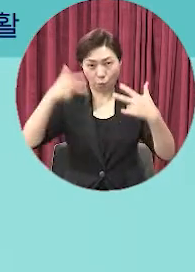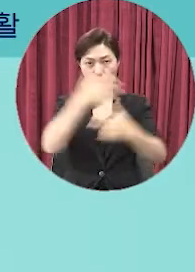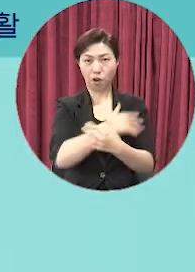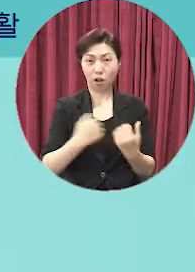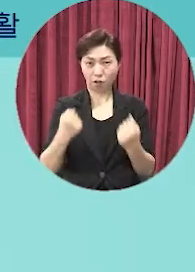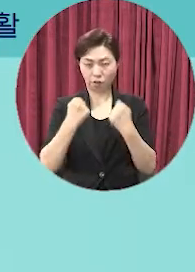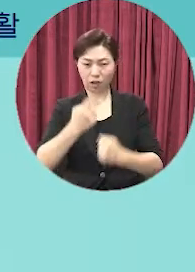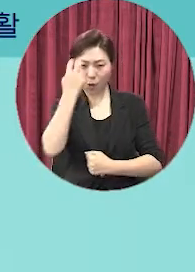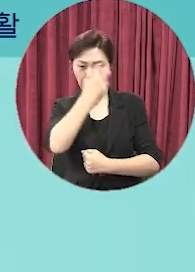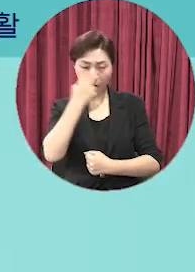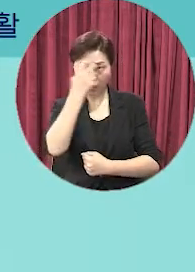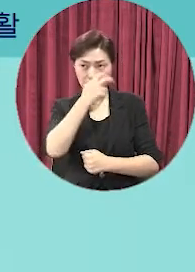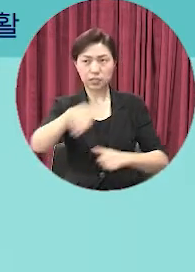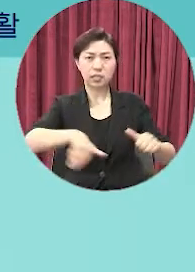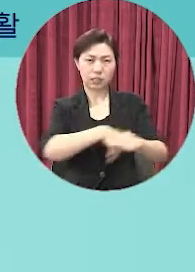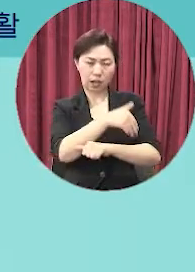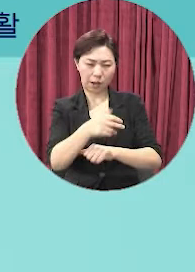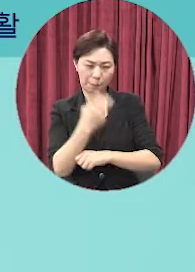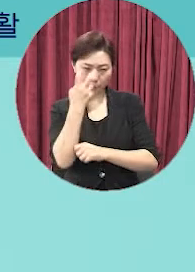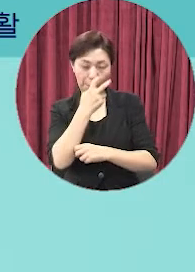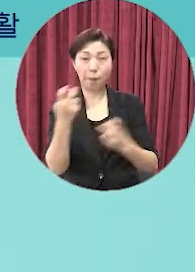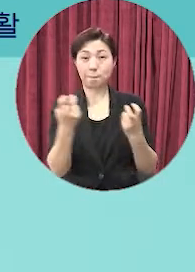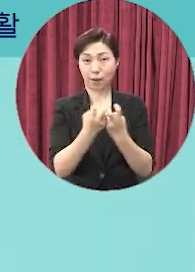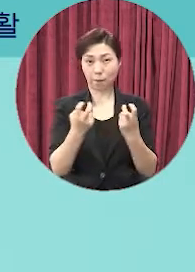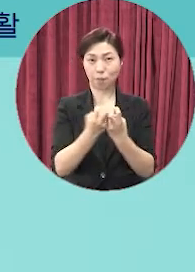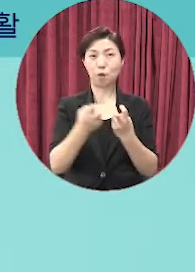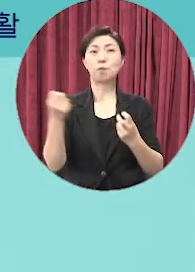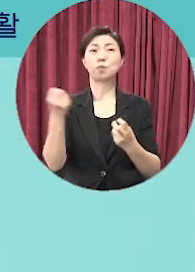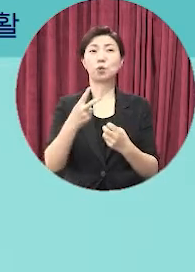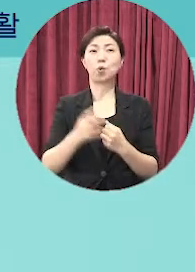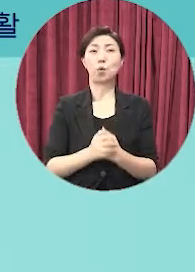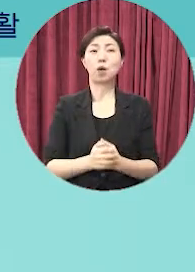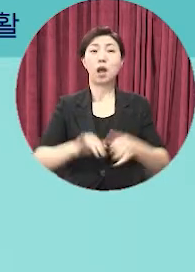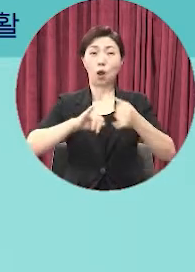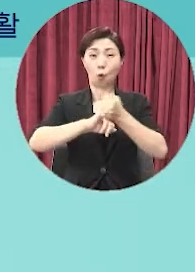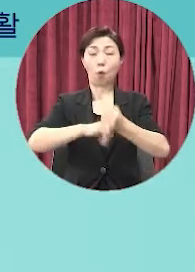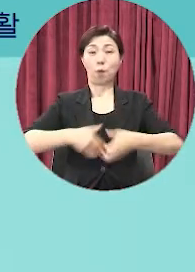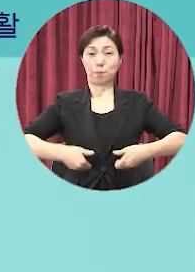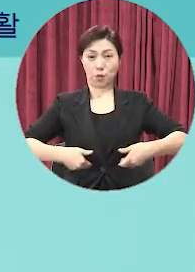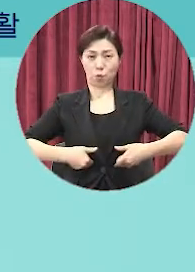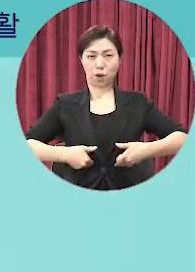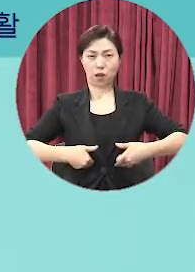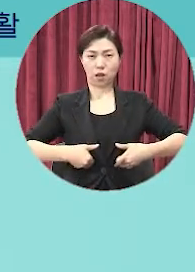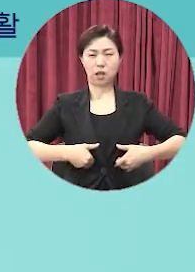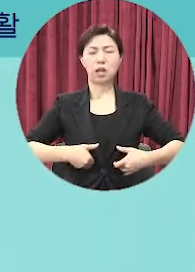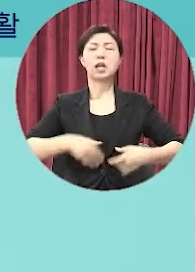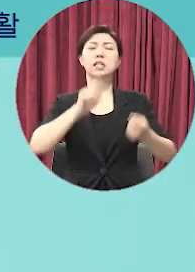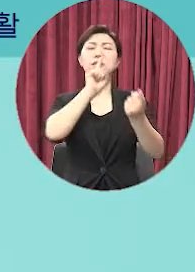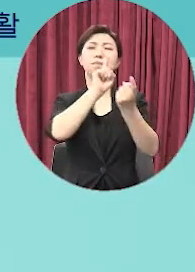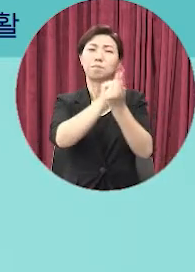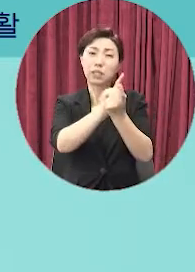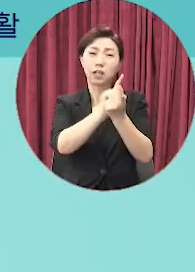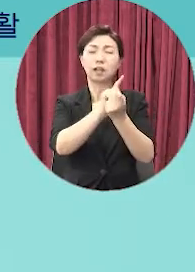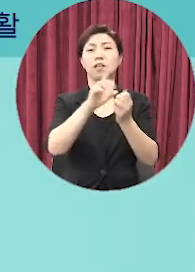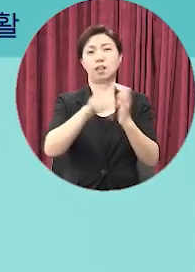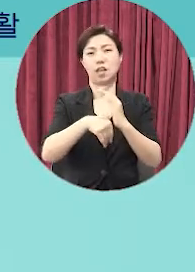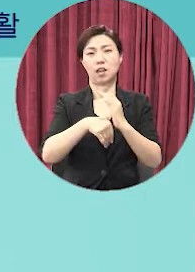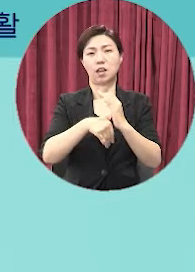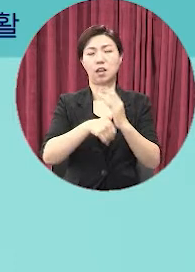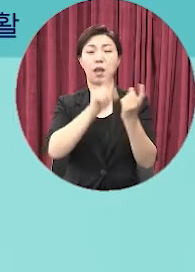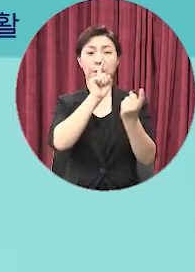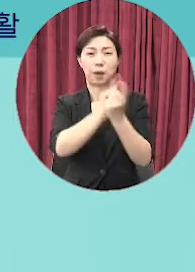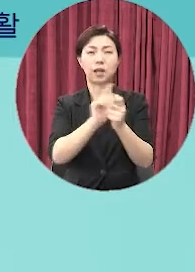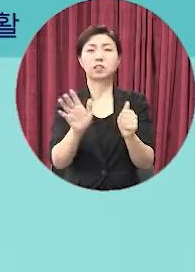제공하고 어떻게 모니터링 할 건지, 그리고 또 필수적으로 대면이 필요한 경우에 어떻게 안전한 대면 서비스를